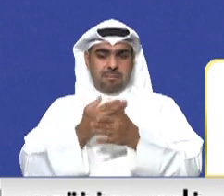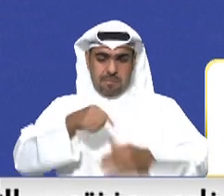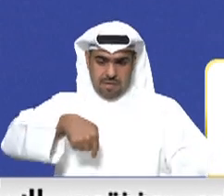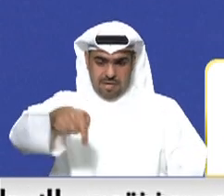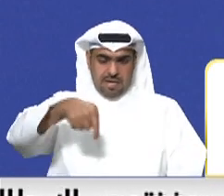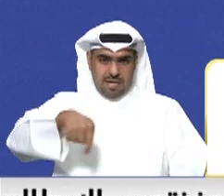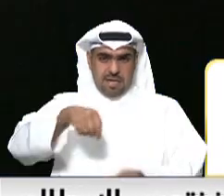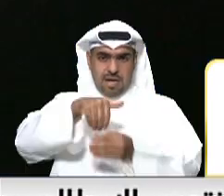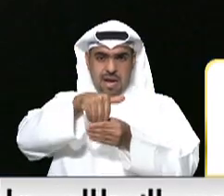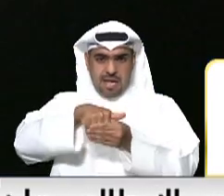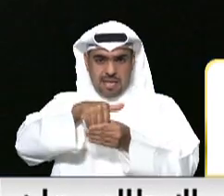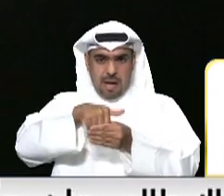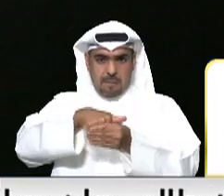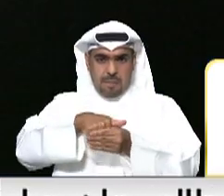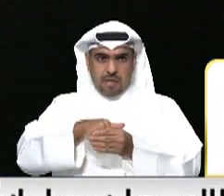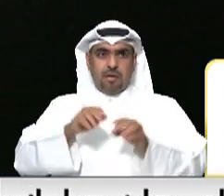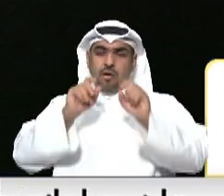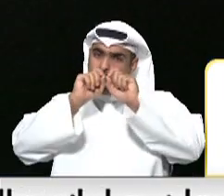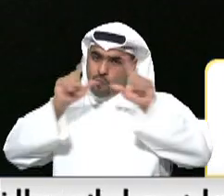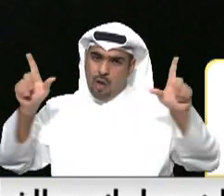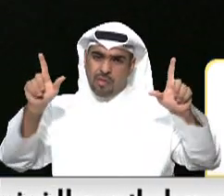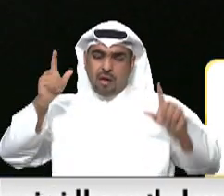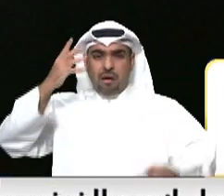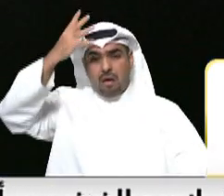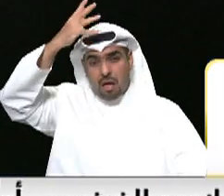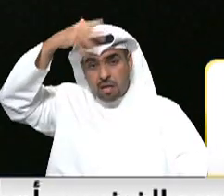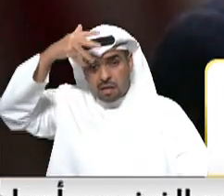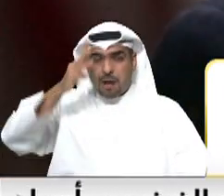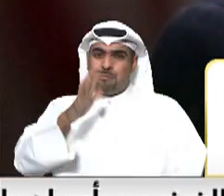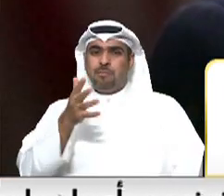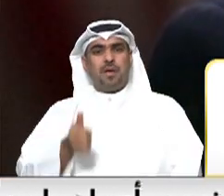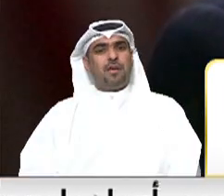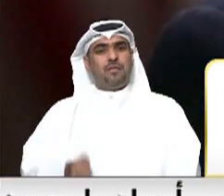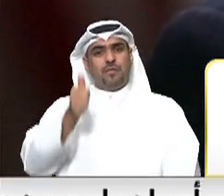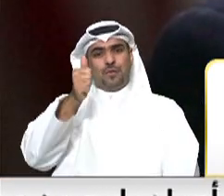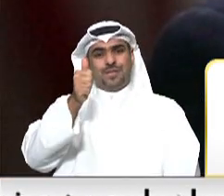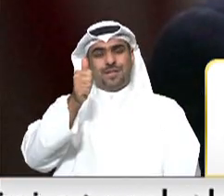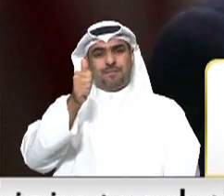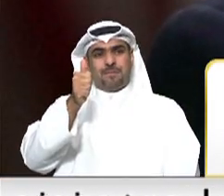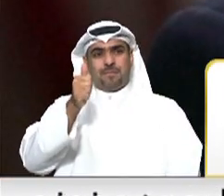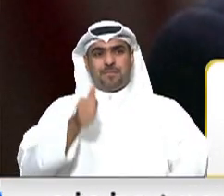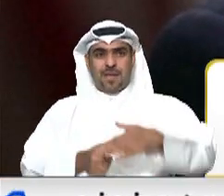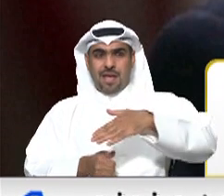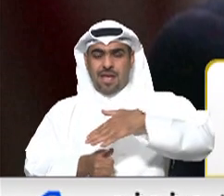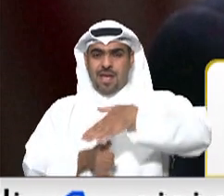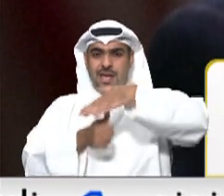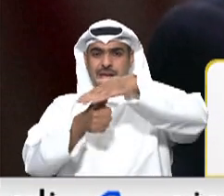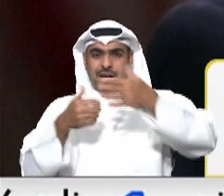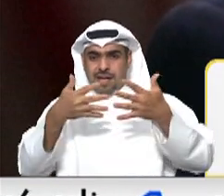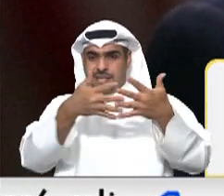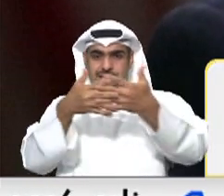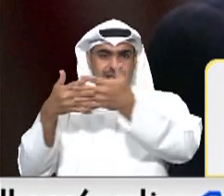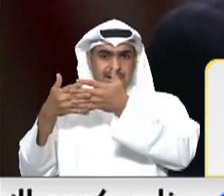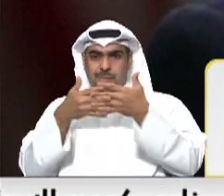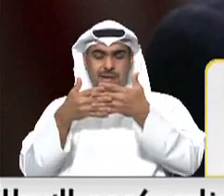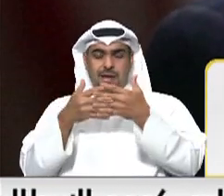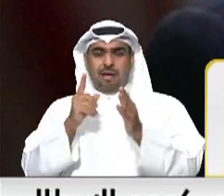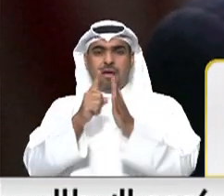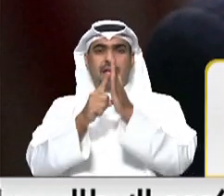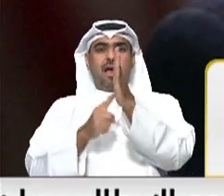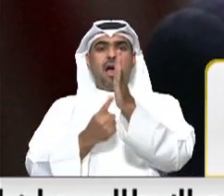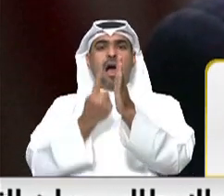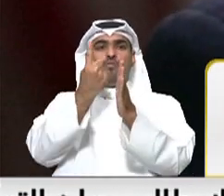مسدوده امامه وفي مره هي الاولى التي يفتح فيها الرئيس الامريكي الباب امام فكره التخلي عن حملته